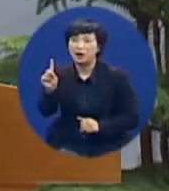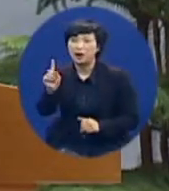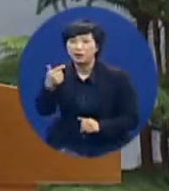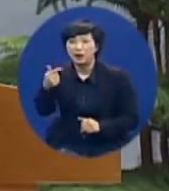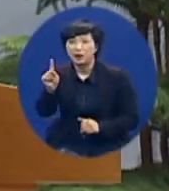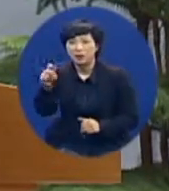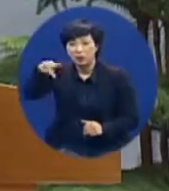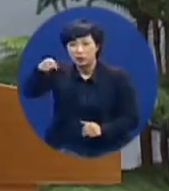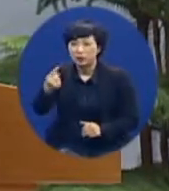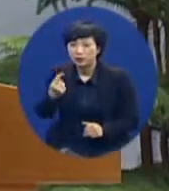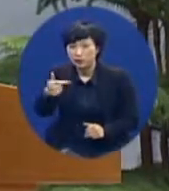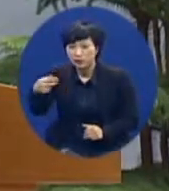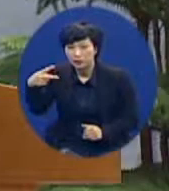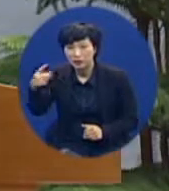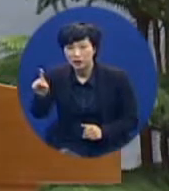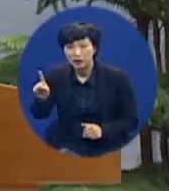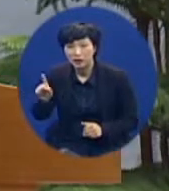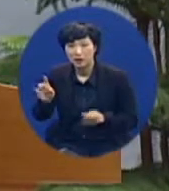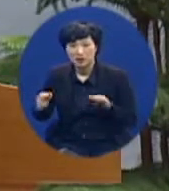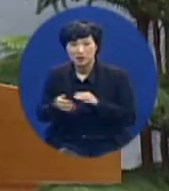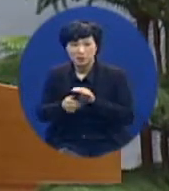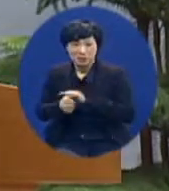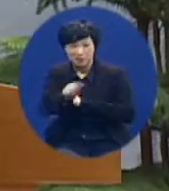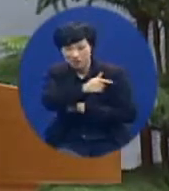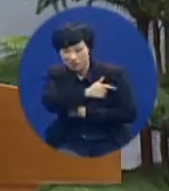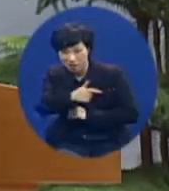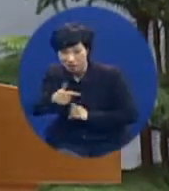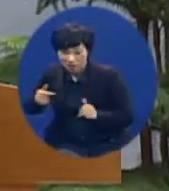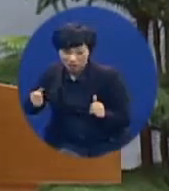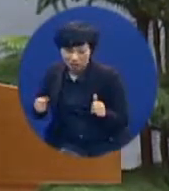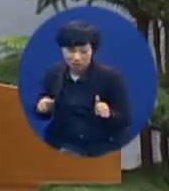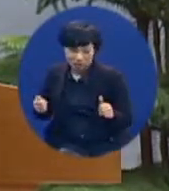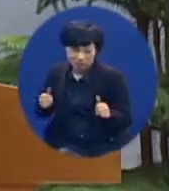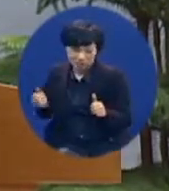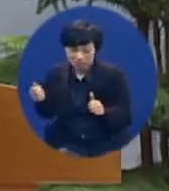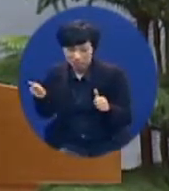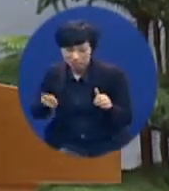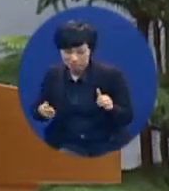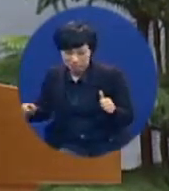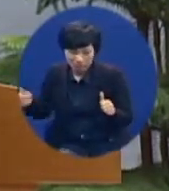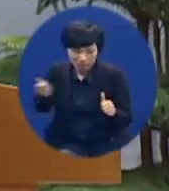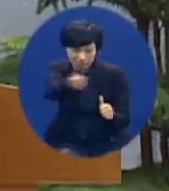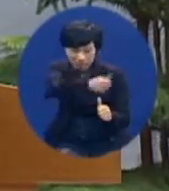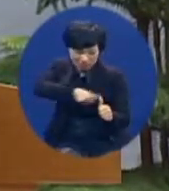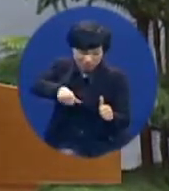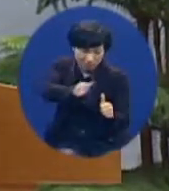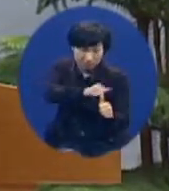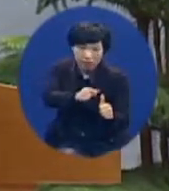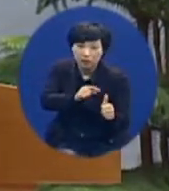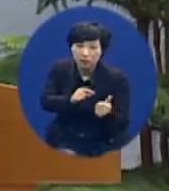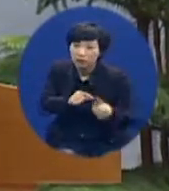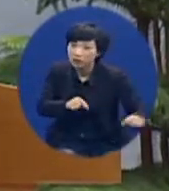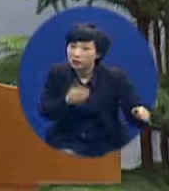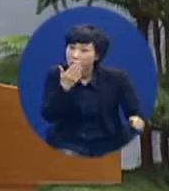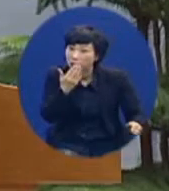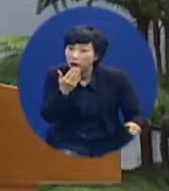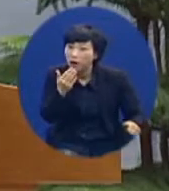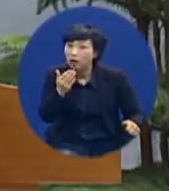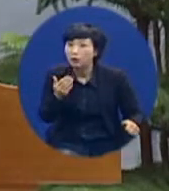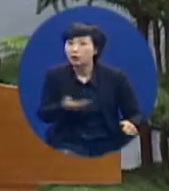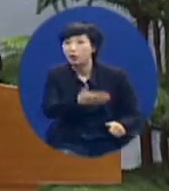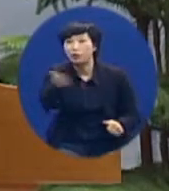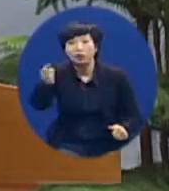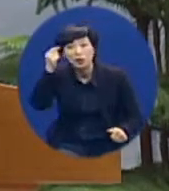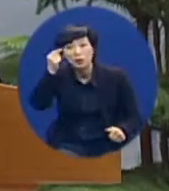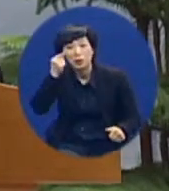anaconda? 동물을 식성으로 먹는 이 뱀에게 걸린 자가 살아났다고 소리 들렸습니까? 없어. 한